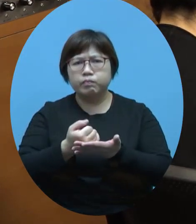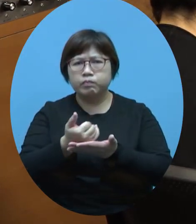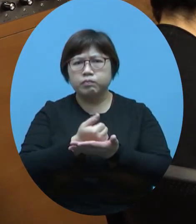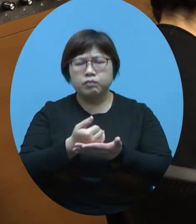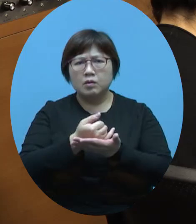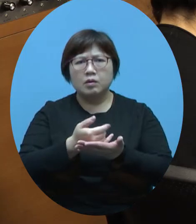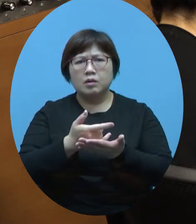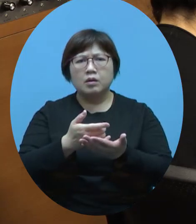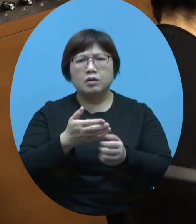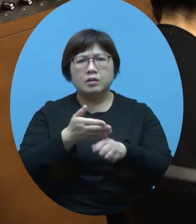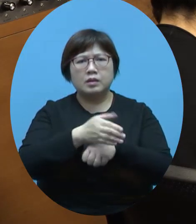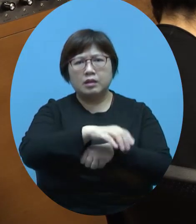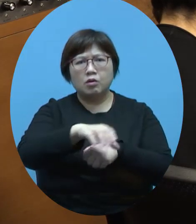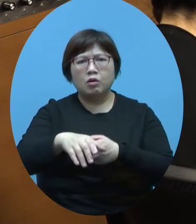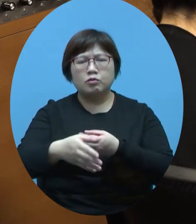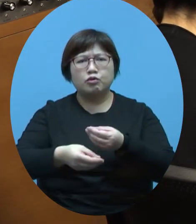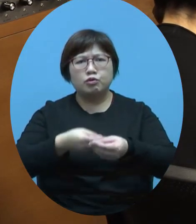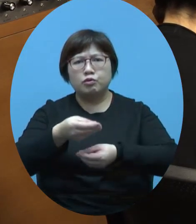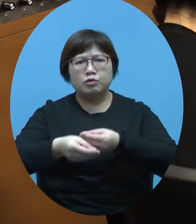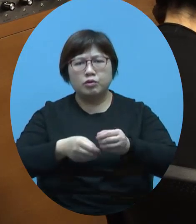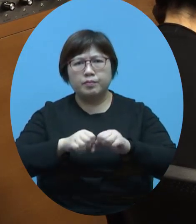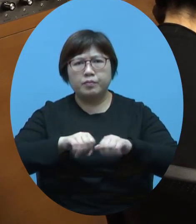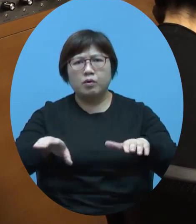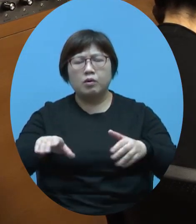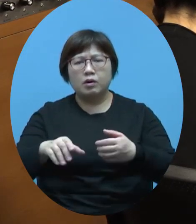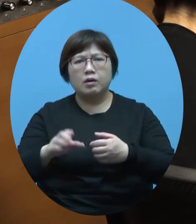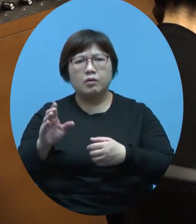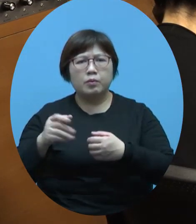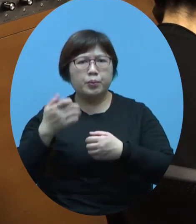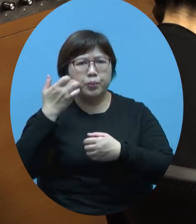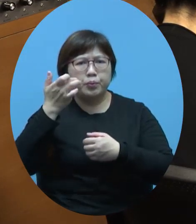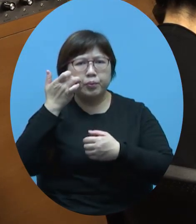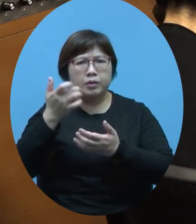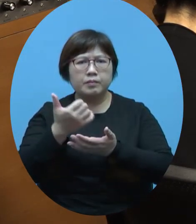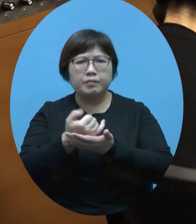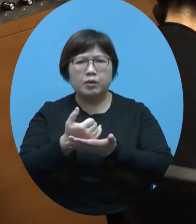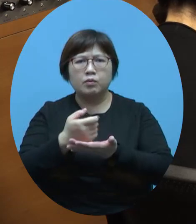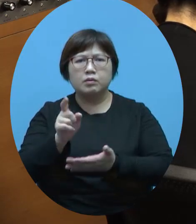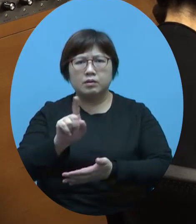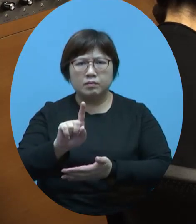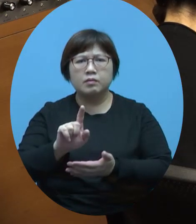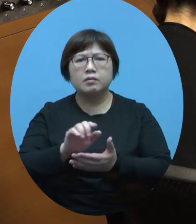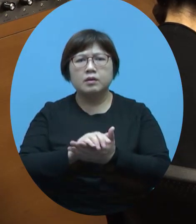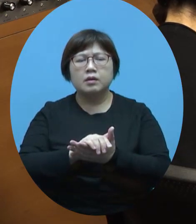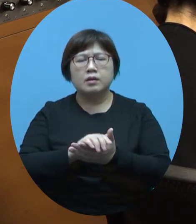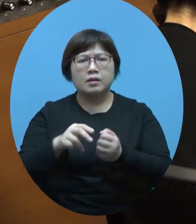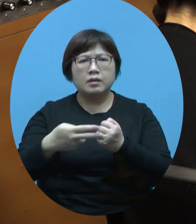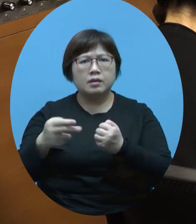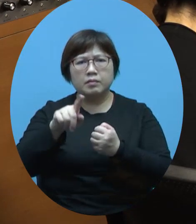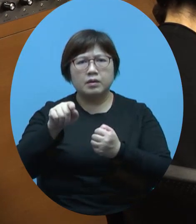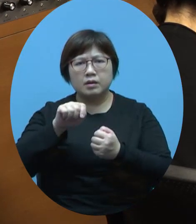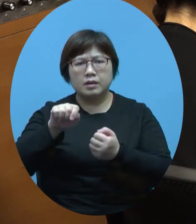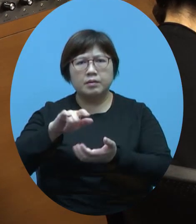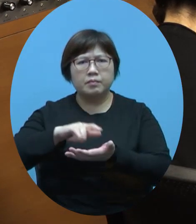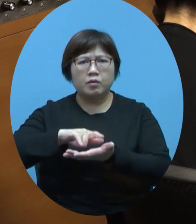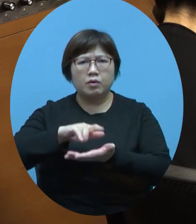嗰個社區傳播嘅風險啦？呢個第一個問題。咁第二個問題就係想問翻咧，其實見到武漢聽